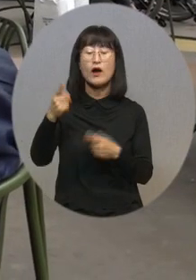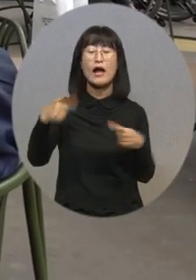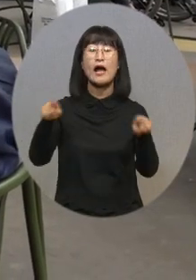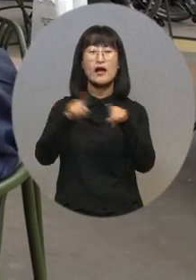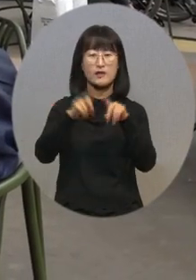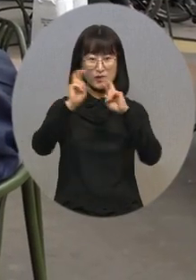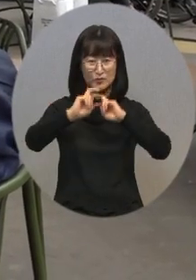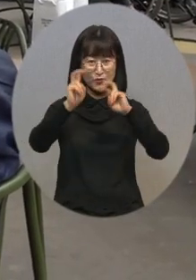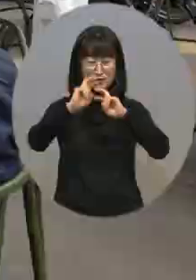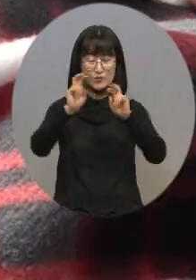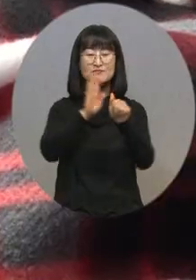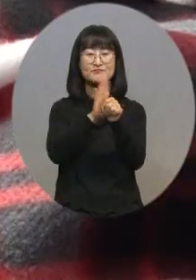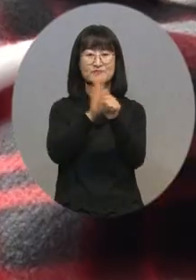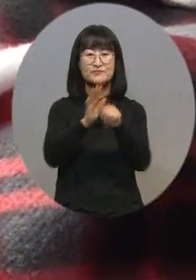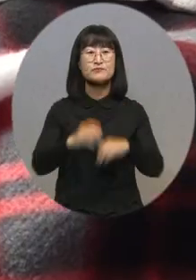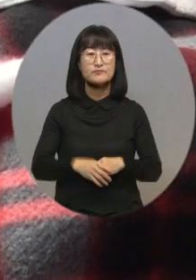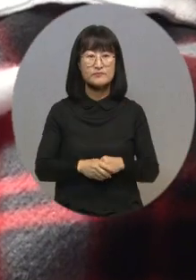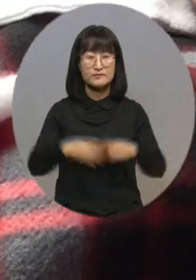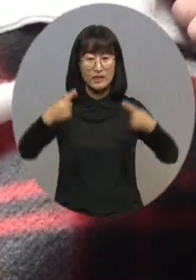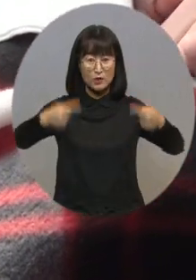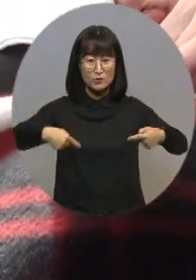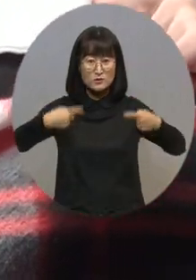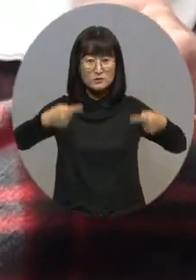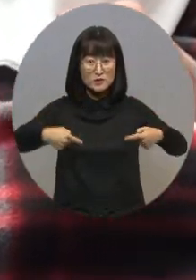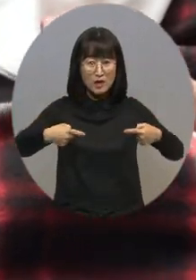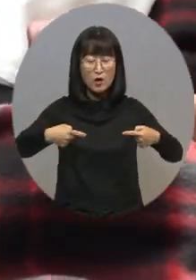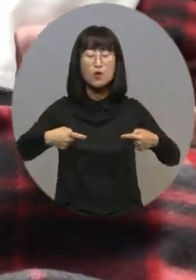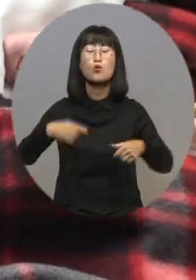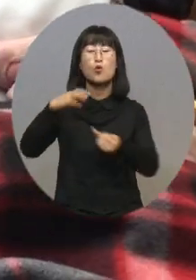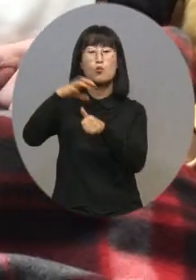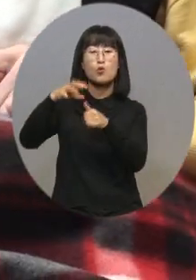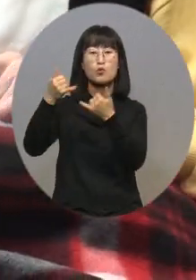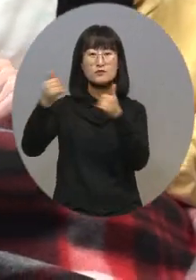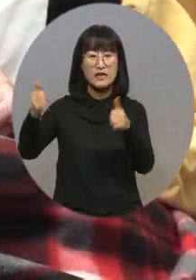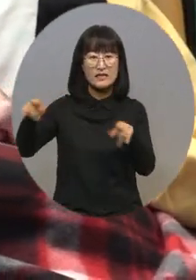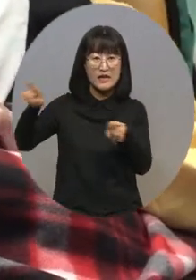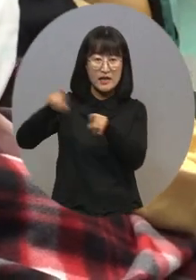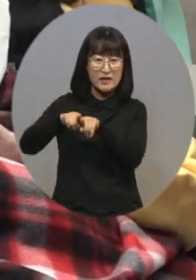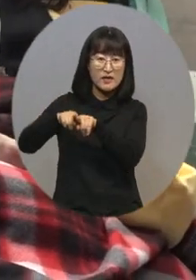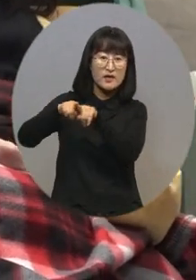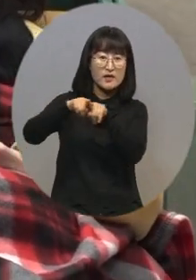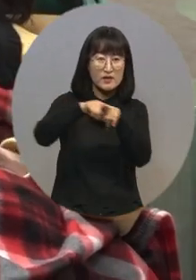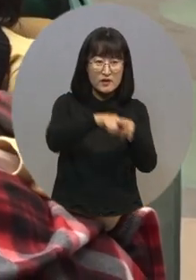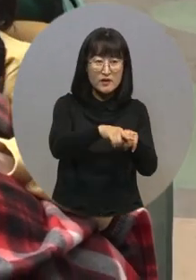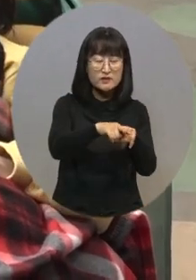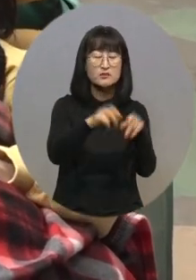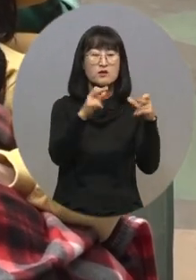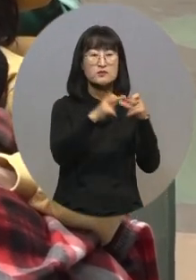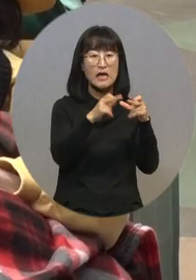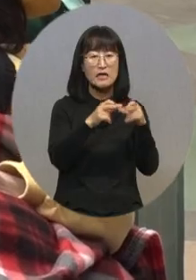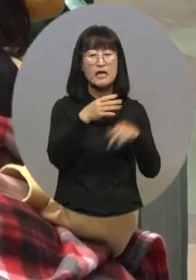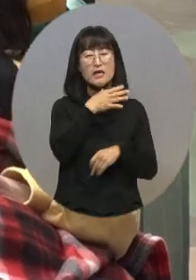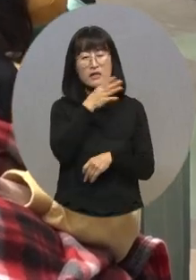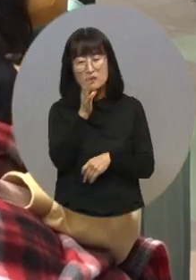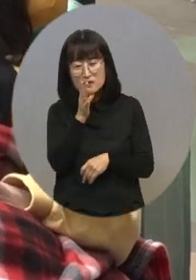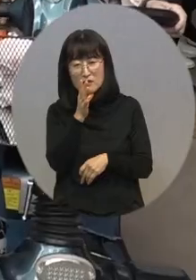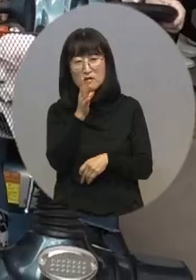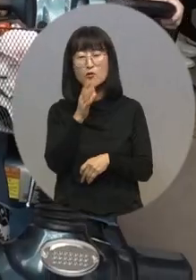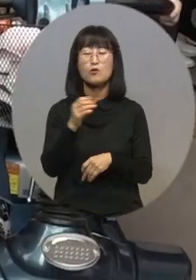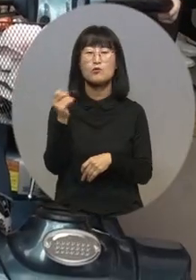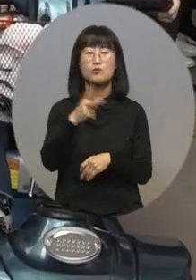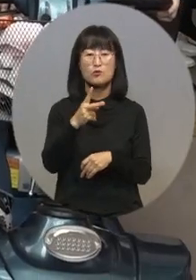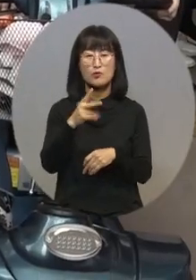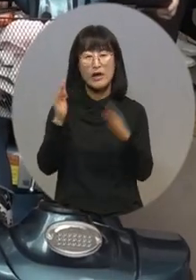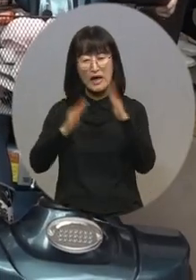더했습니다. 휠체어를 끌고 보호자의 손을 잡고 장애인, 어르신, 학생까지 무대에 아낌없는